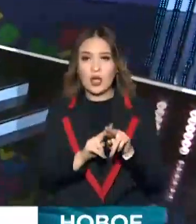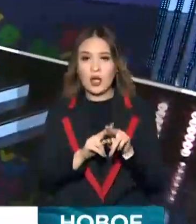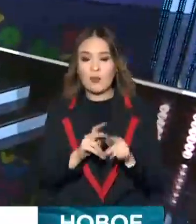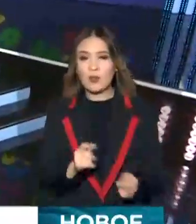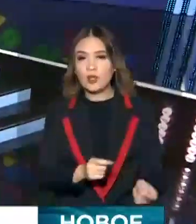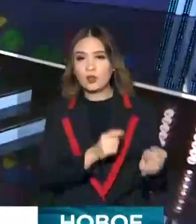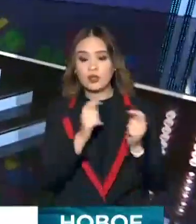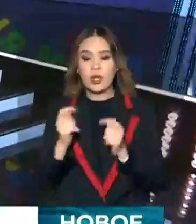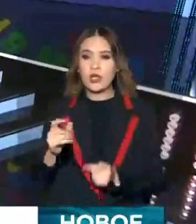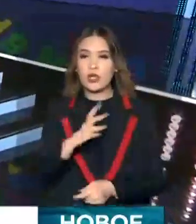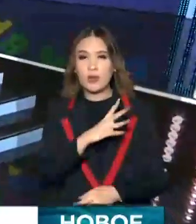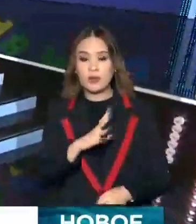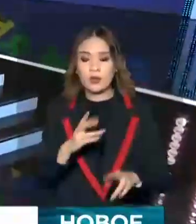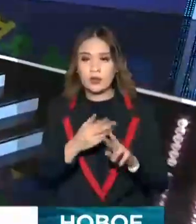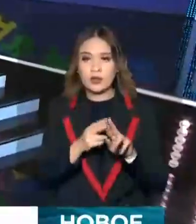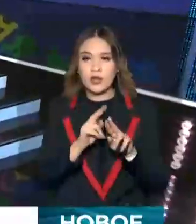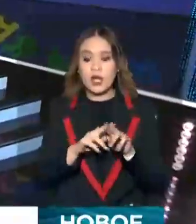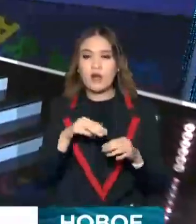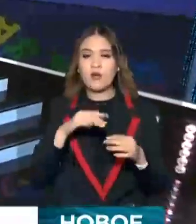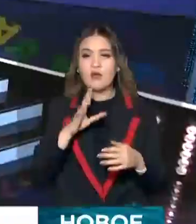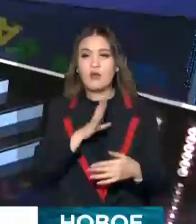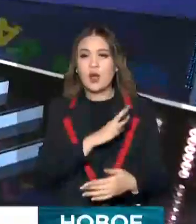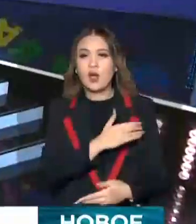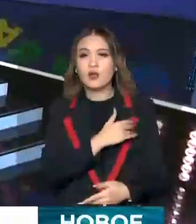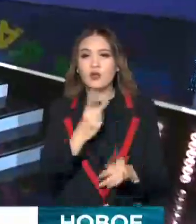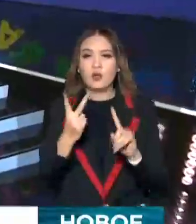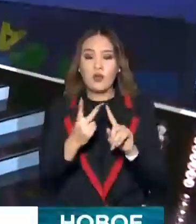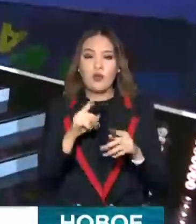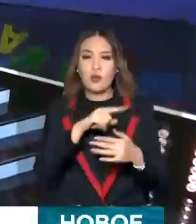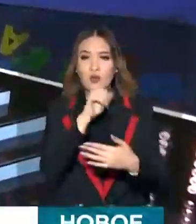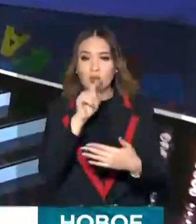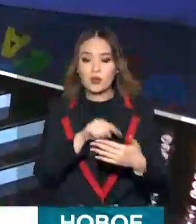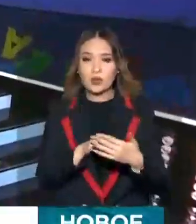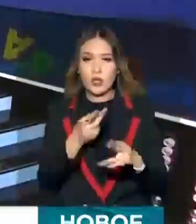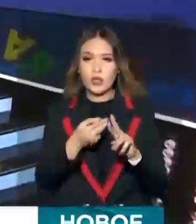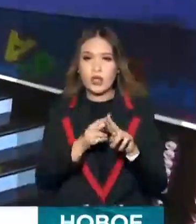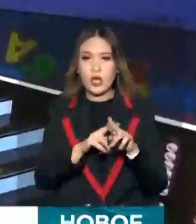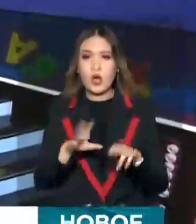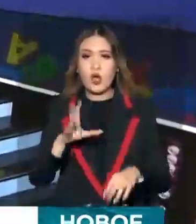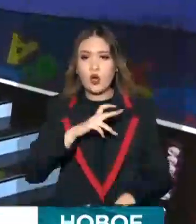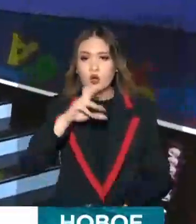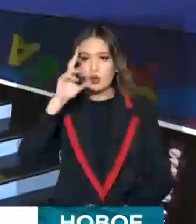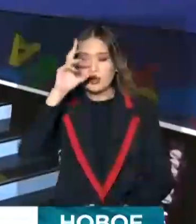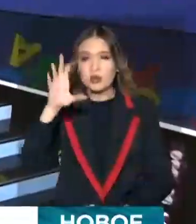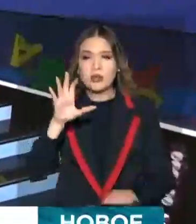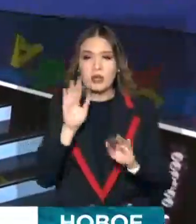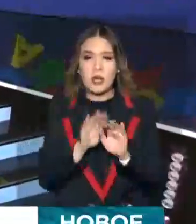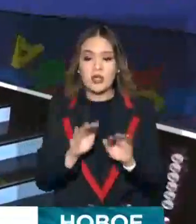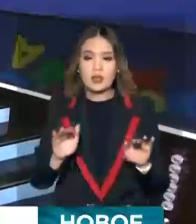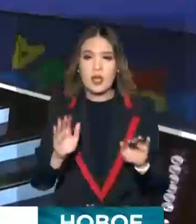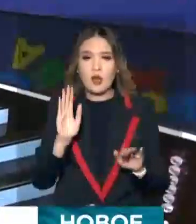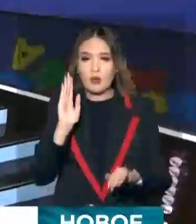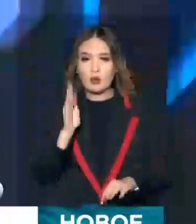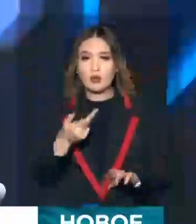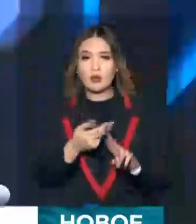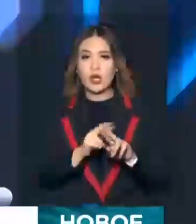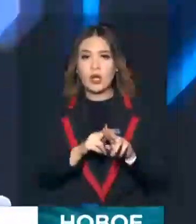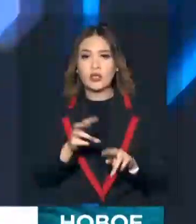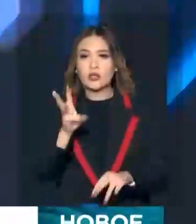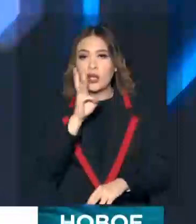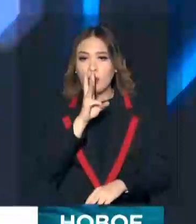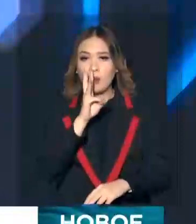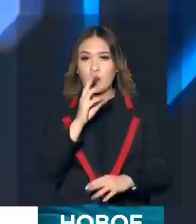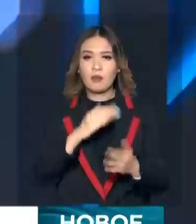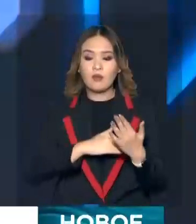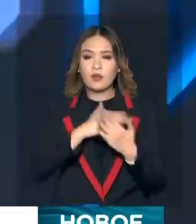ребенка. Я хотела бы перейти к следующему вопросу. Будут ли обеспечены госзаказом частные сады? И насколько повысят заработные